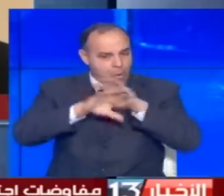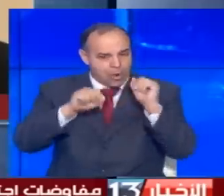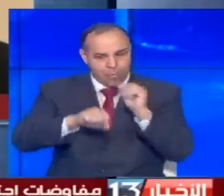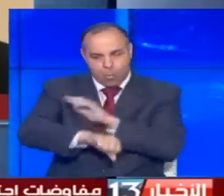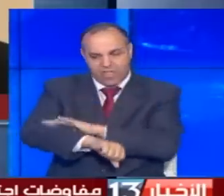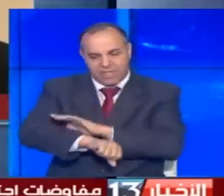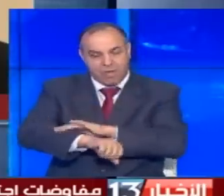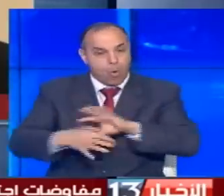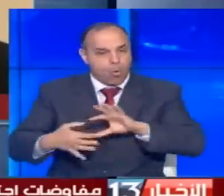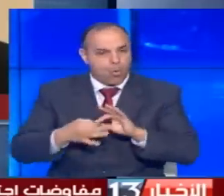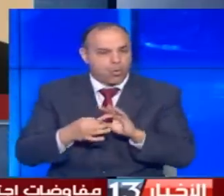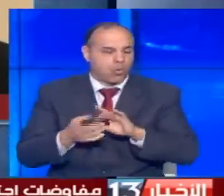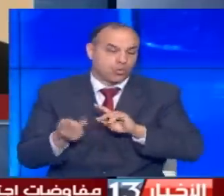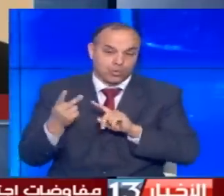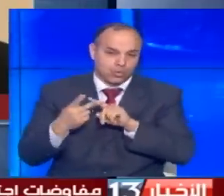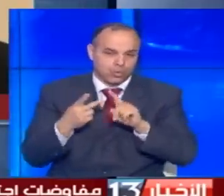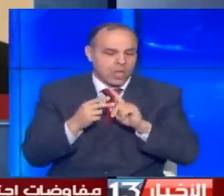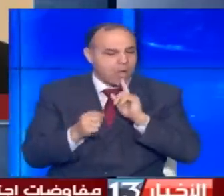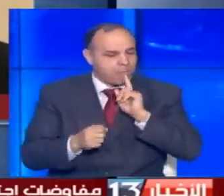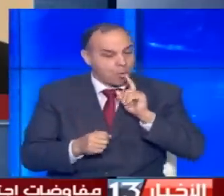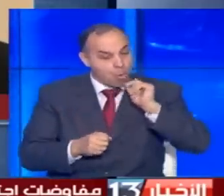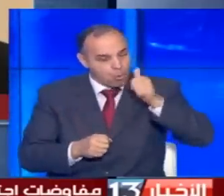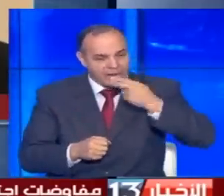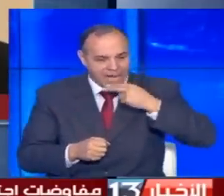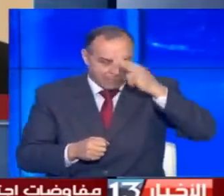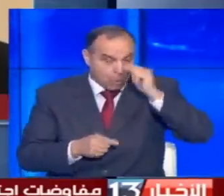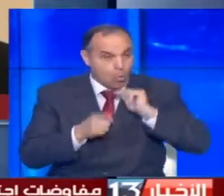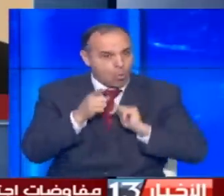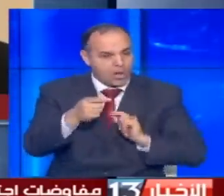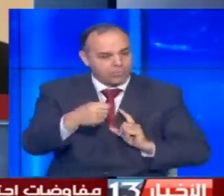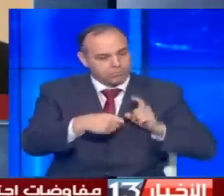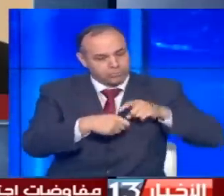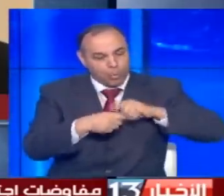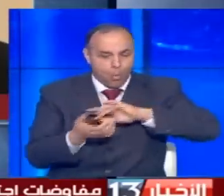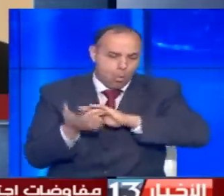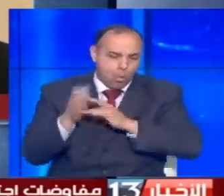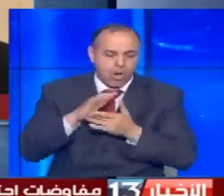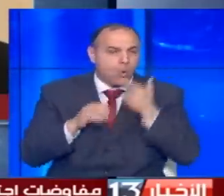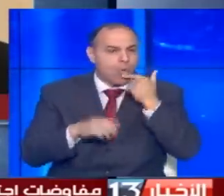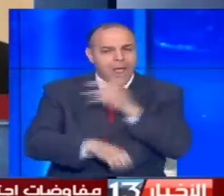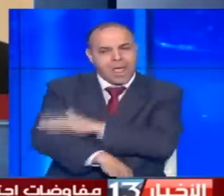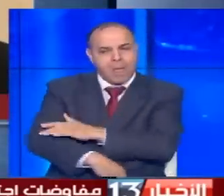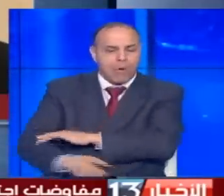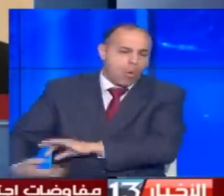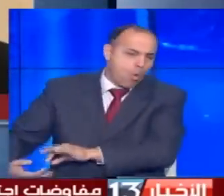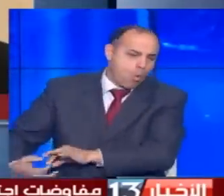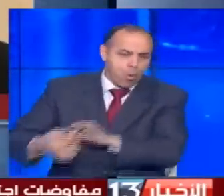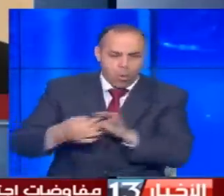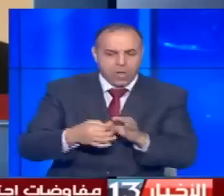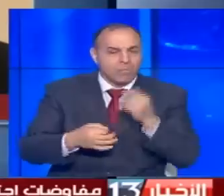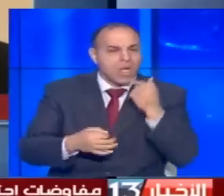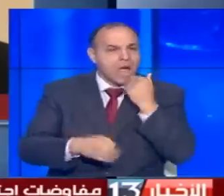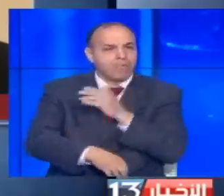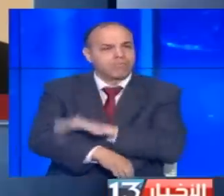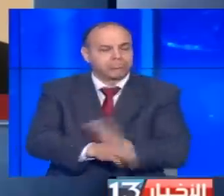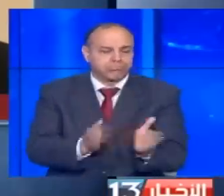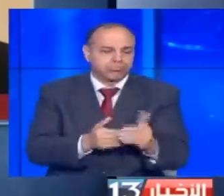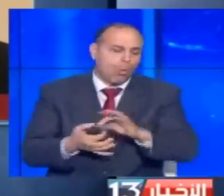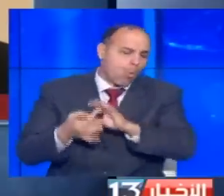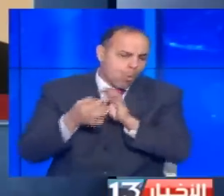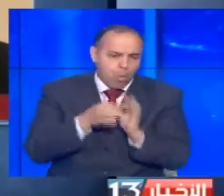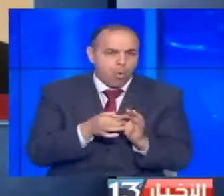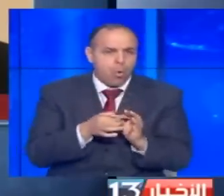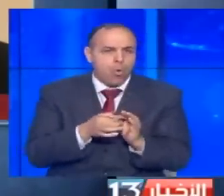العموميه والقطاع العام سينفذ غدا وسيشارك فيه بالاضافه الى اعلان الوظيفه العموميه اعوان القطاع العام